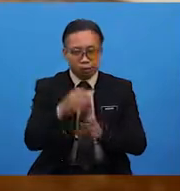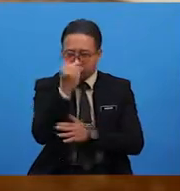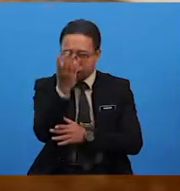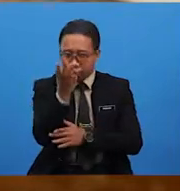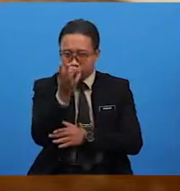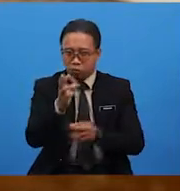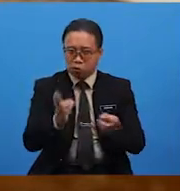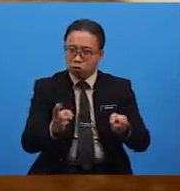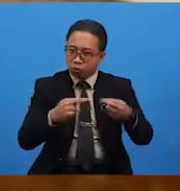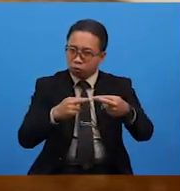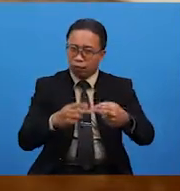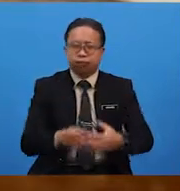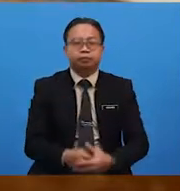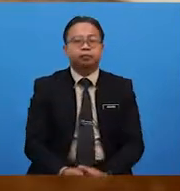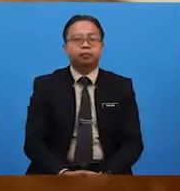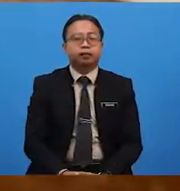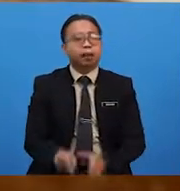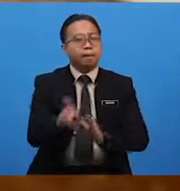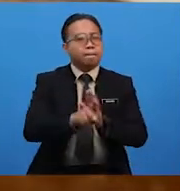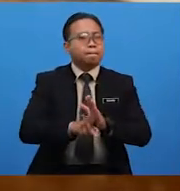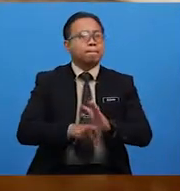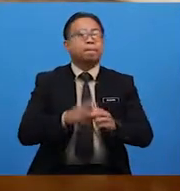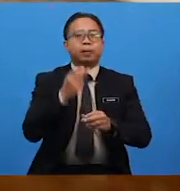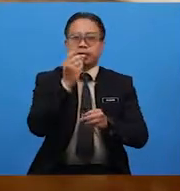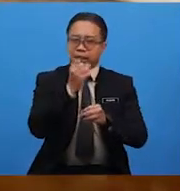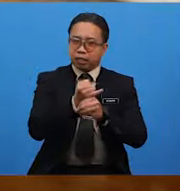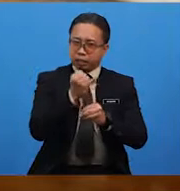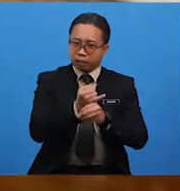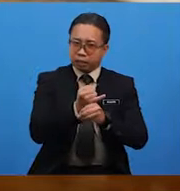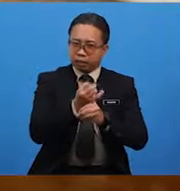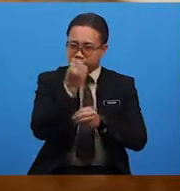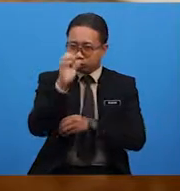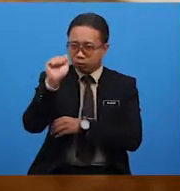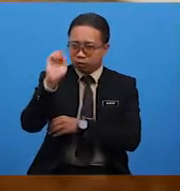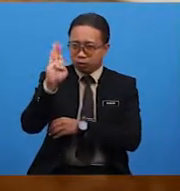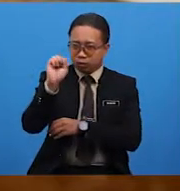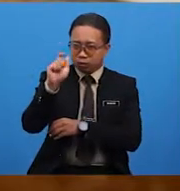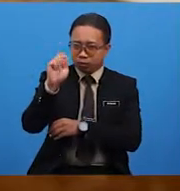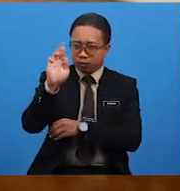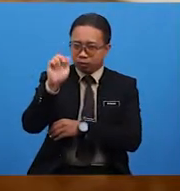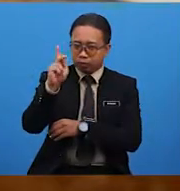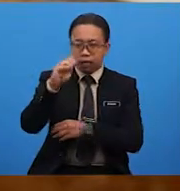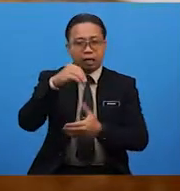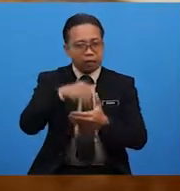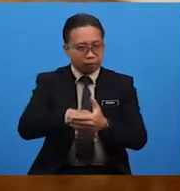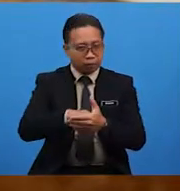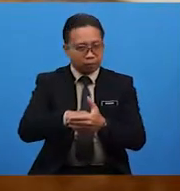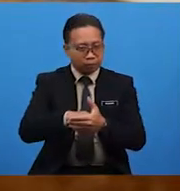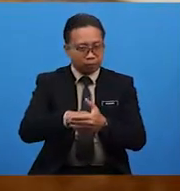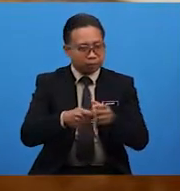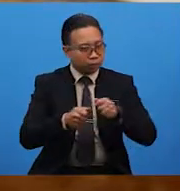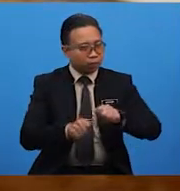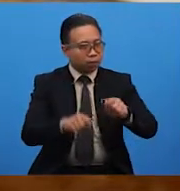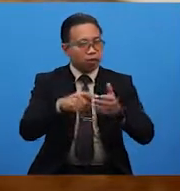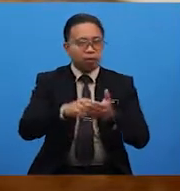ruang mainnya cek pengkarya akan menghasilkan ini abstrak dalam pengolahan karya dan pengkritik